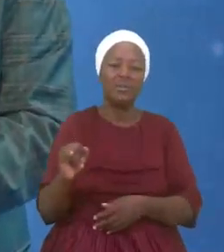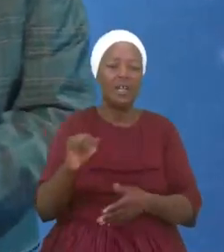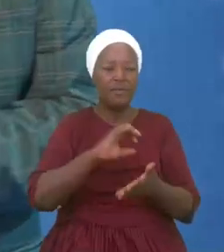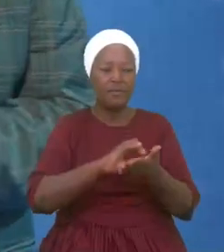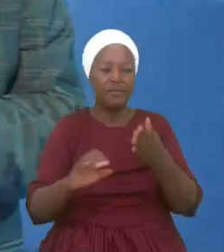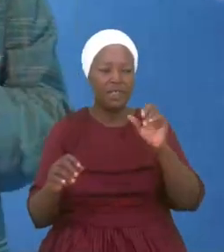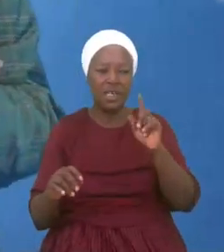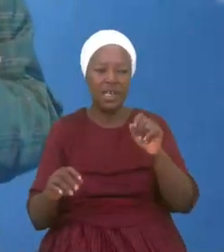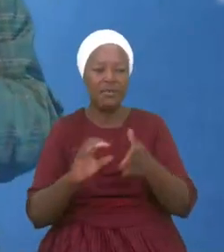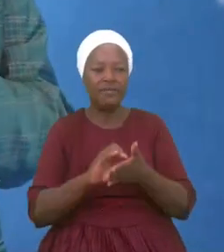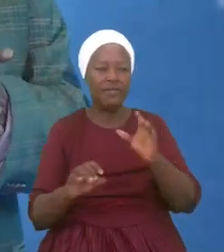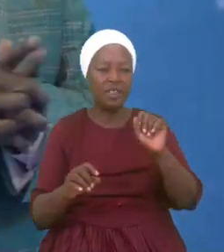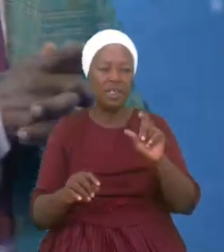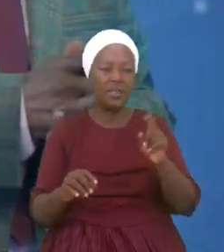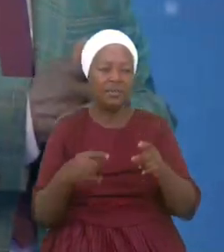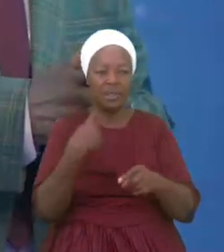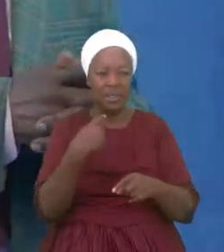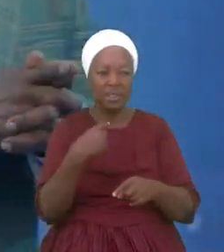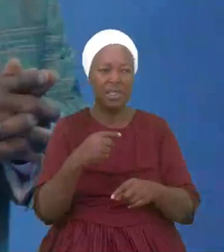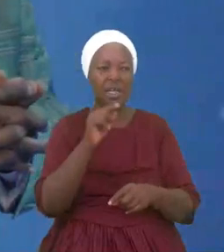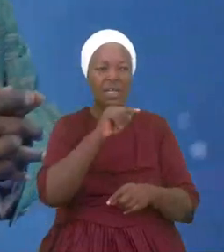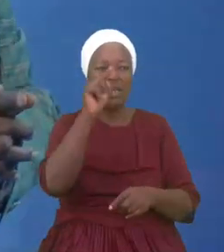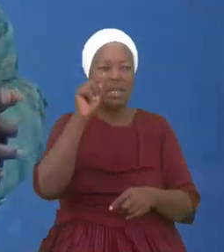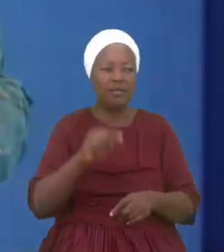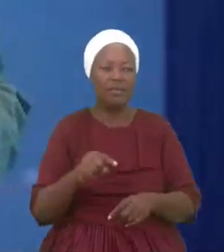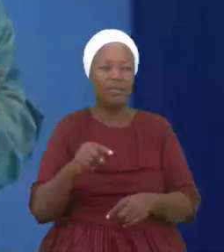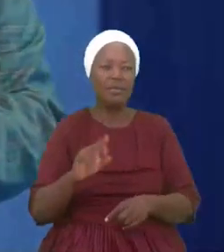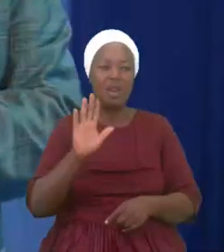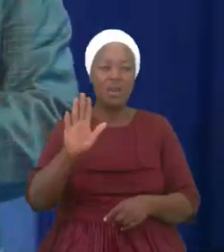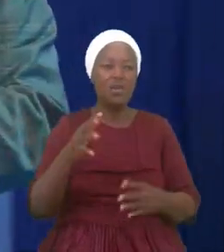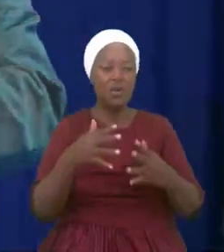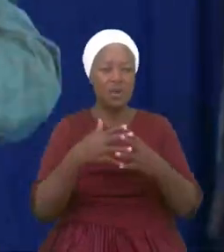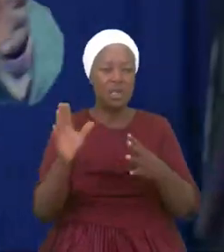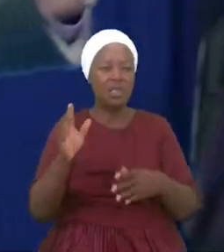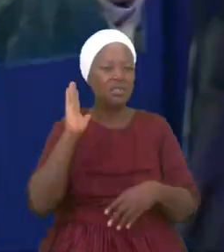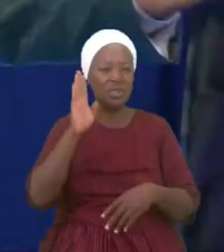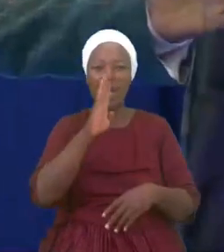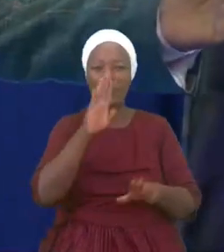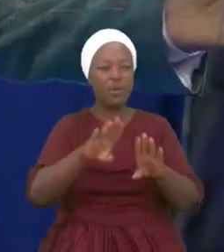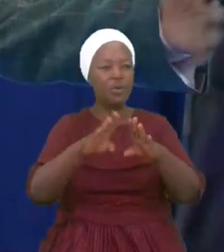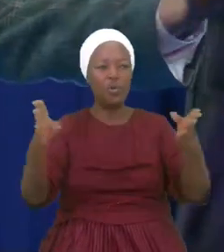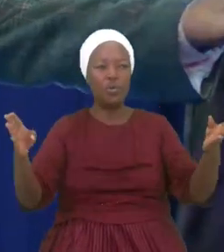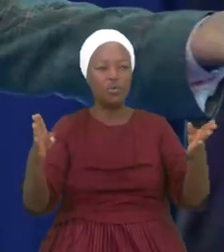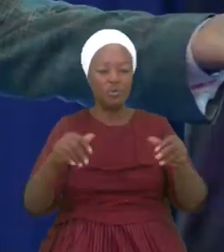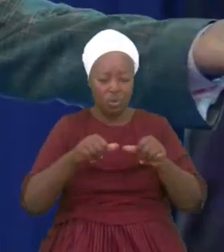clarté de tes rayons voilà le verset 11 verset 11